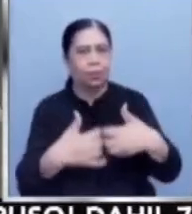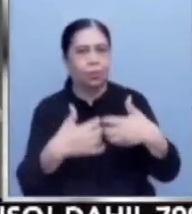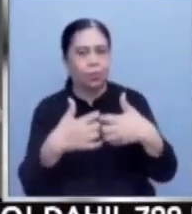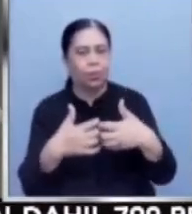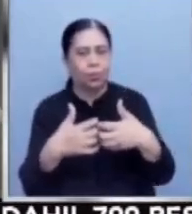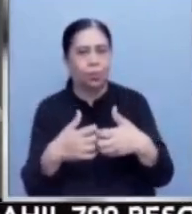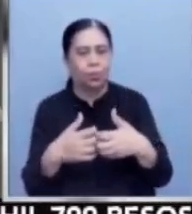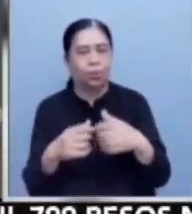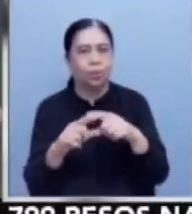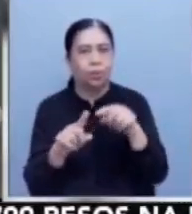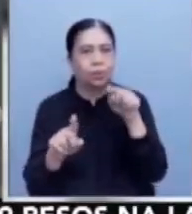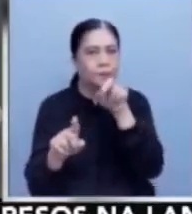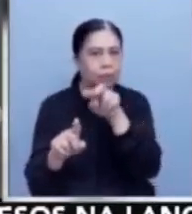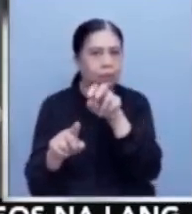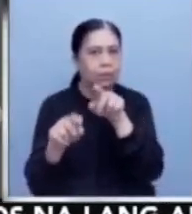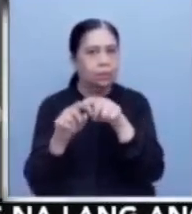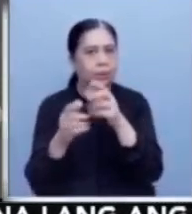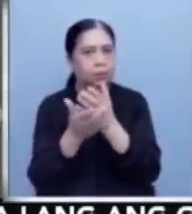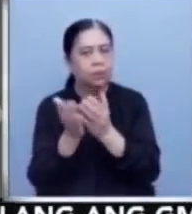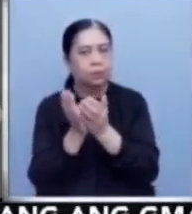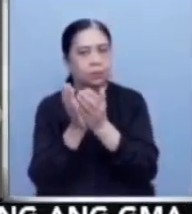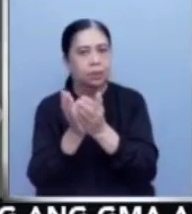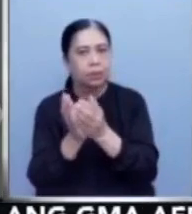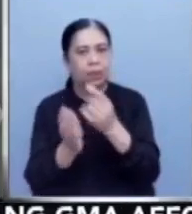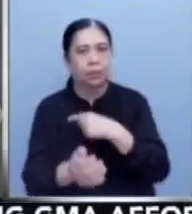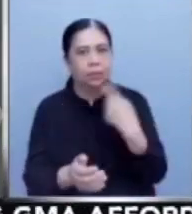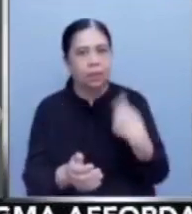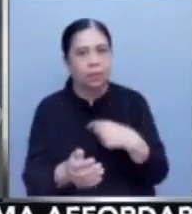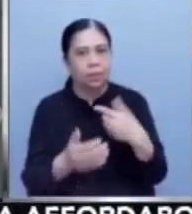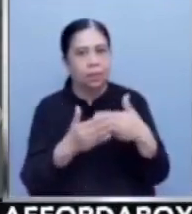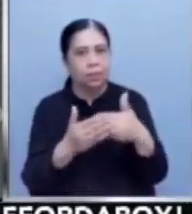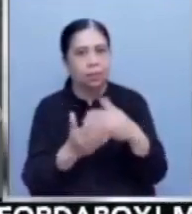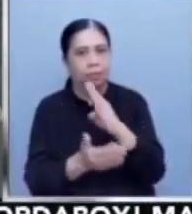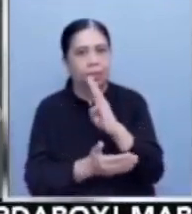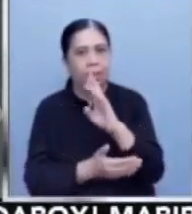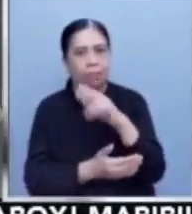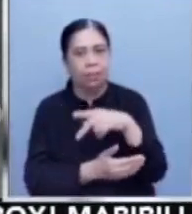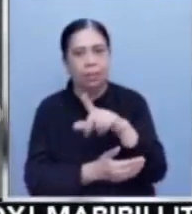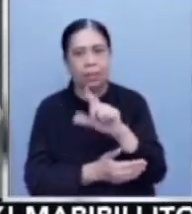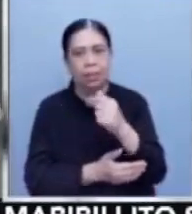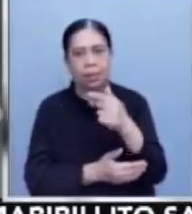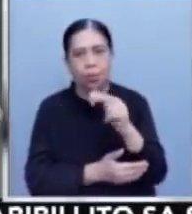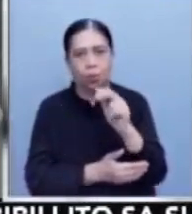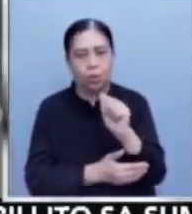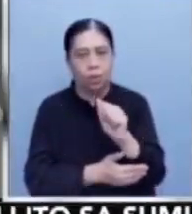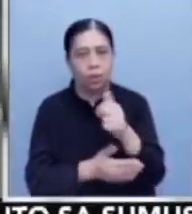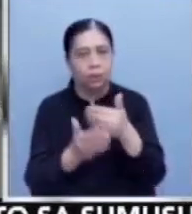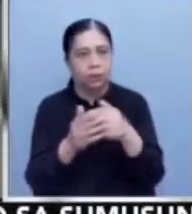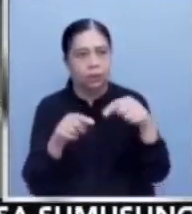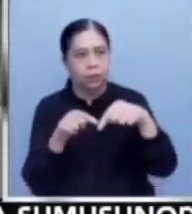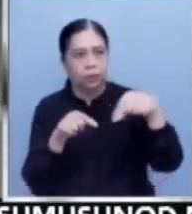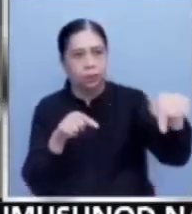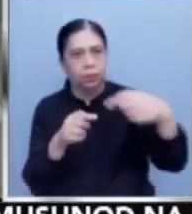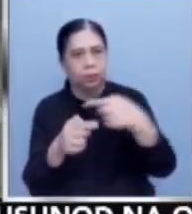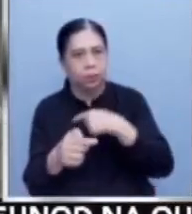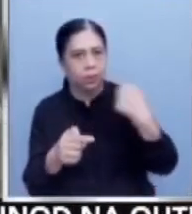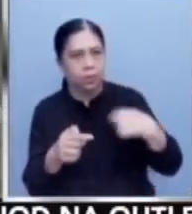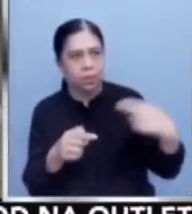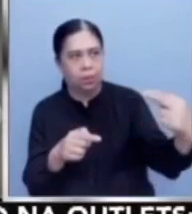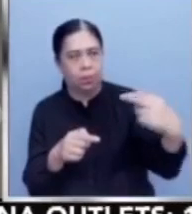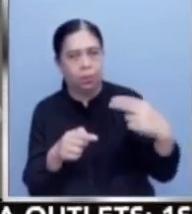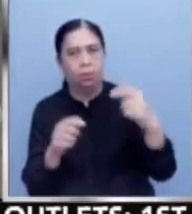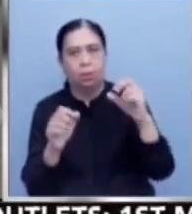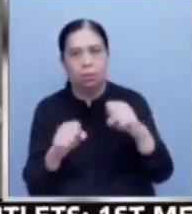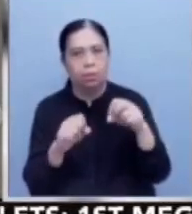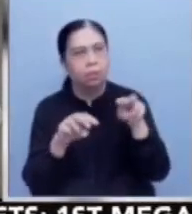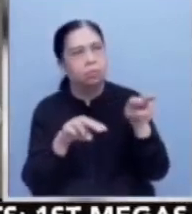kalayuan, makikita ang ilang barko ng China malapit sa BRP Laguna. Sa lapit na yan, sabi ng ilang residente, maaaring tanaw ng